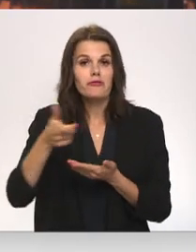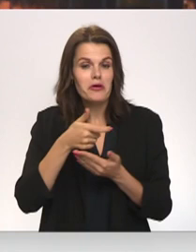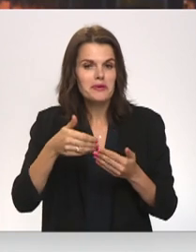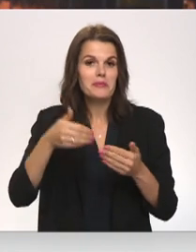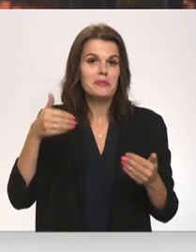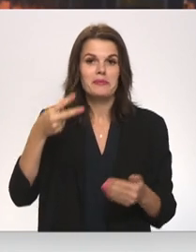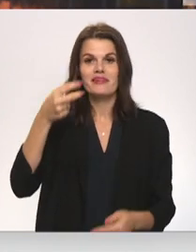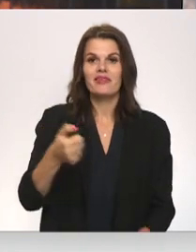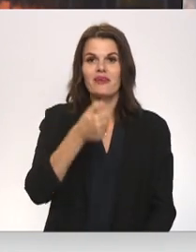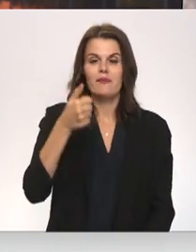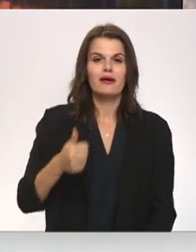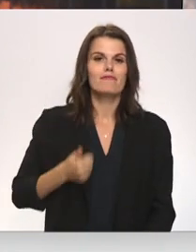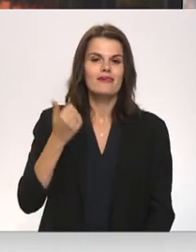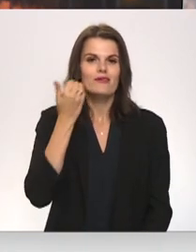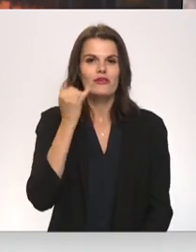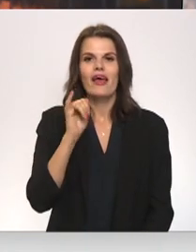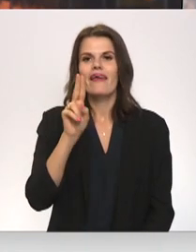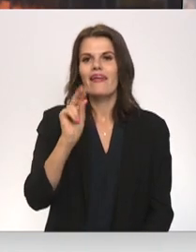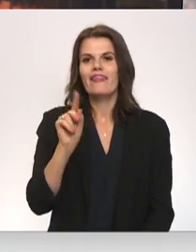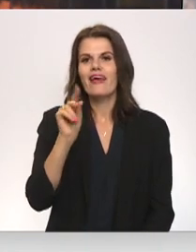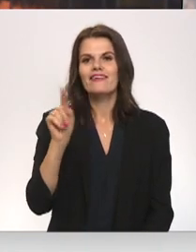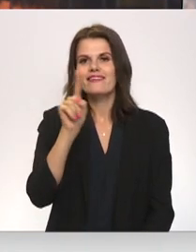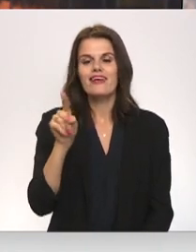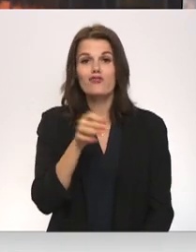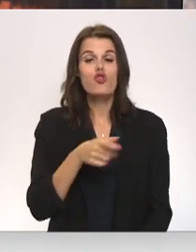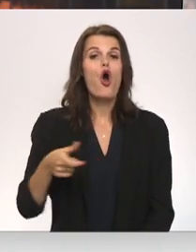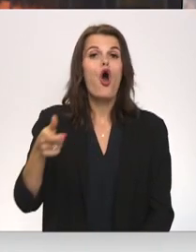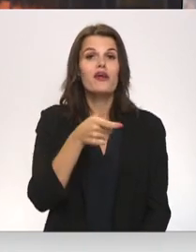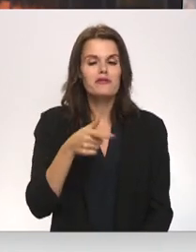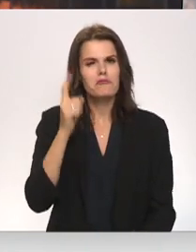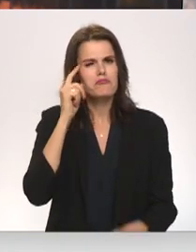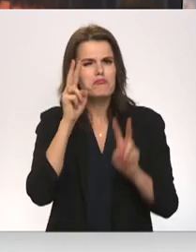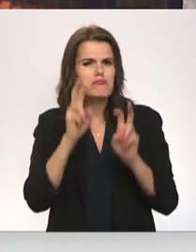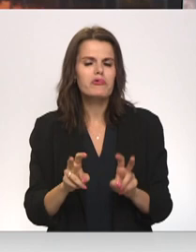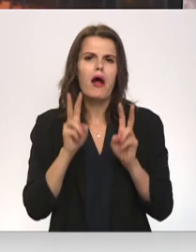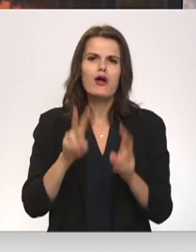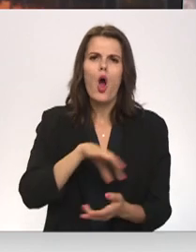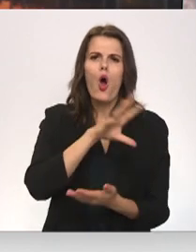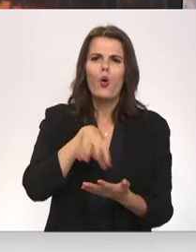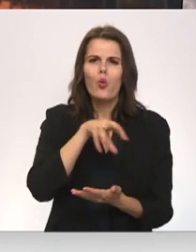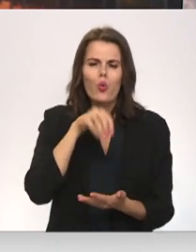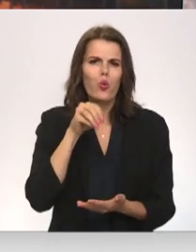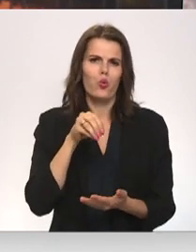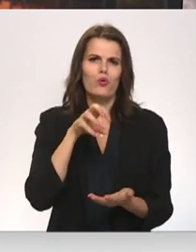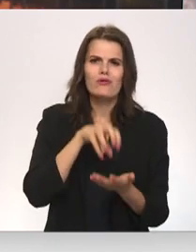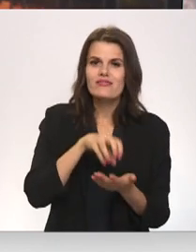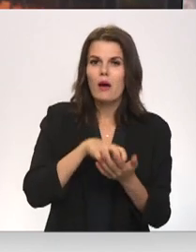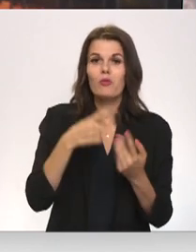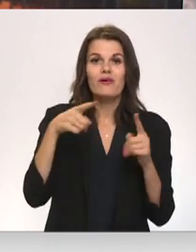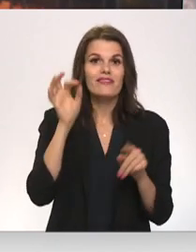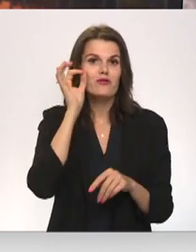2 gadiem uzņēmums Ineses Tortes sāka projektu, kurā pētīja, kā kūku, cepumu un citu saldumu receptēs varētu